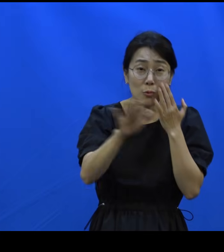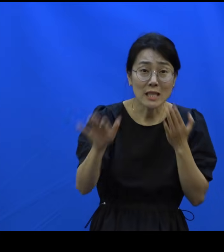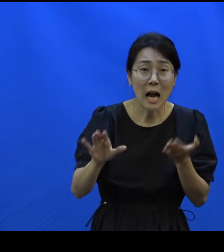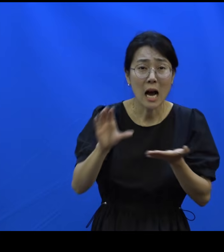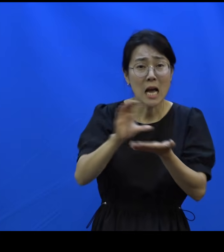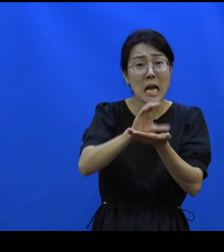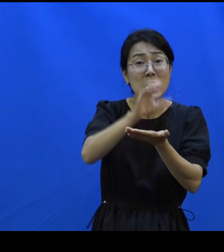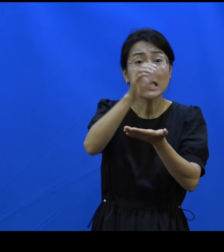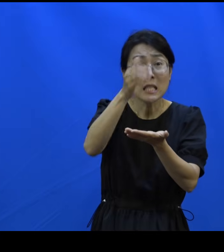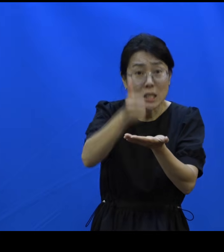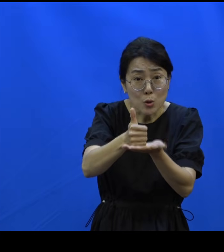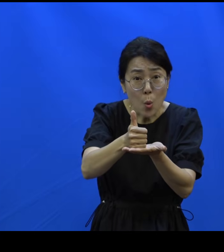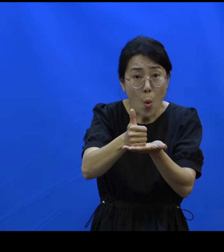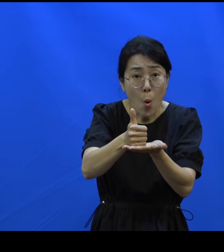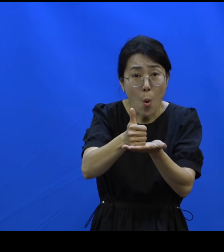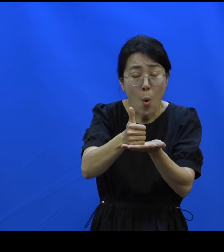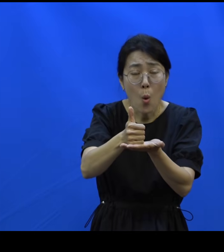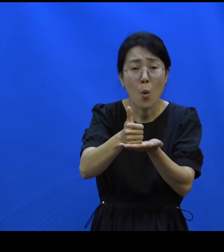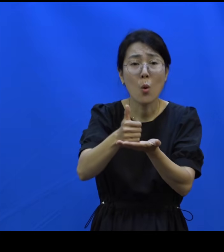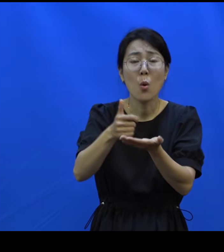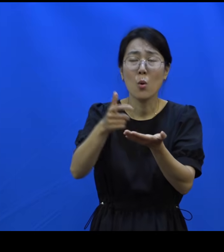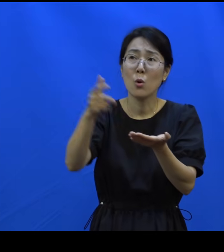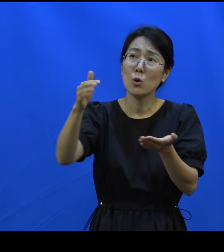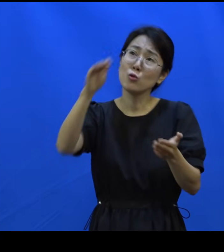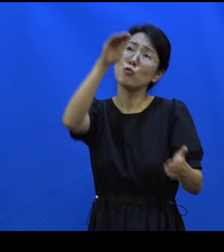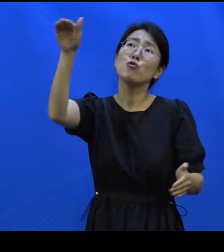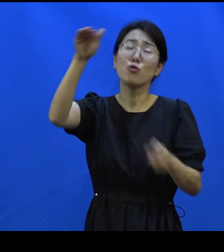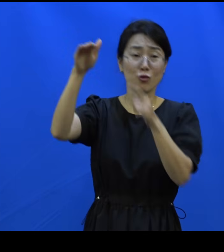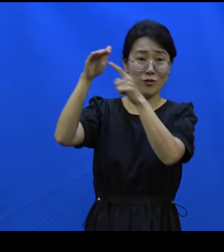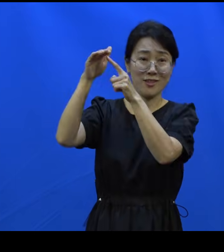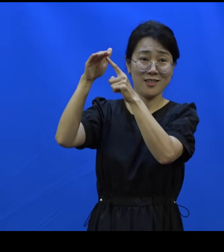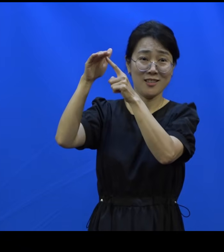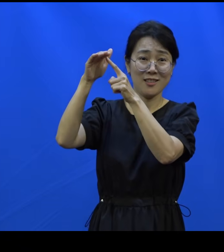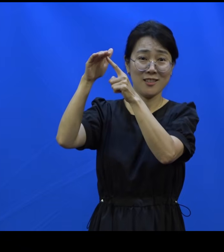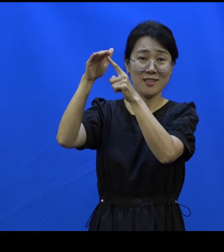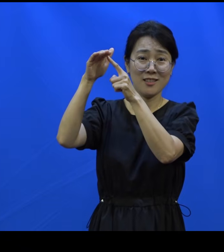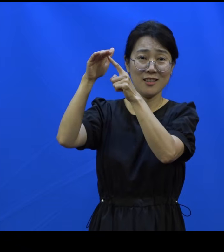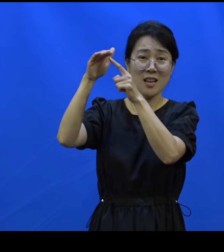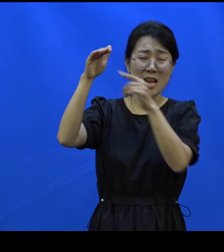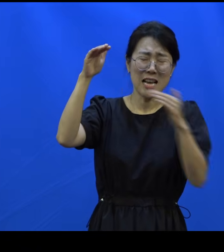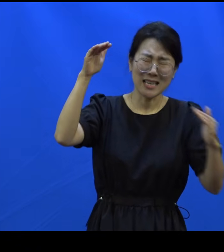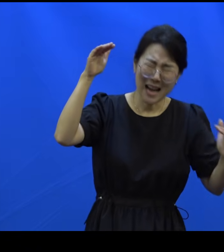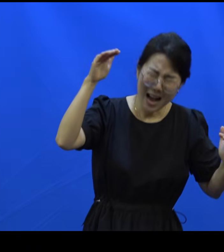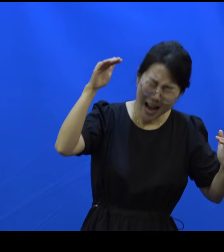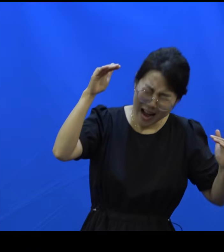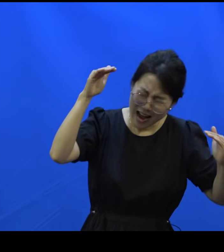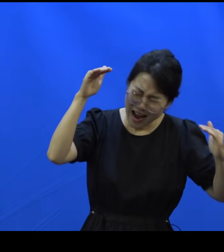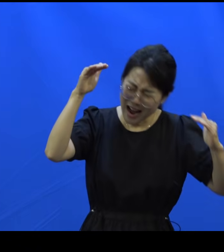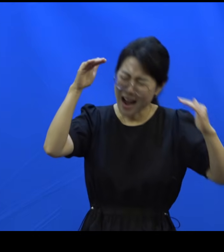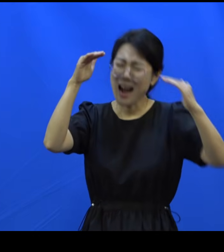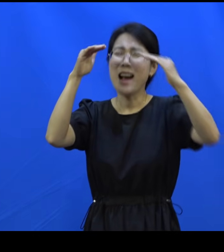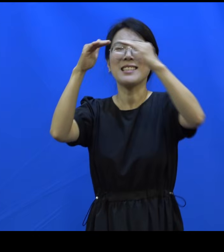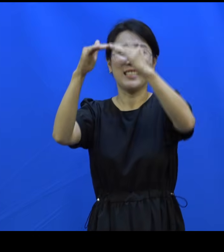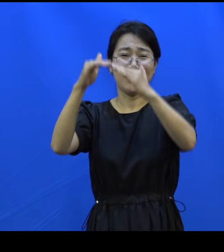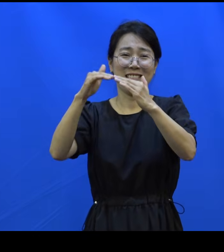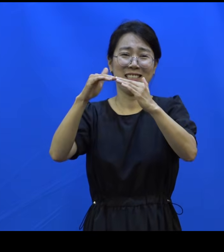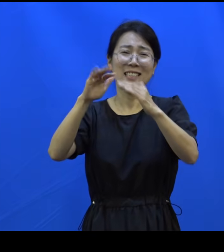해야 하는가, 주님이 우리에게 보여주신 곳까지 가야 돼요. 무조건 주라고 하시는 것보다 이기심 없이